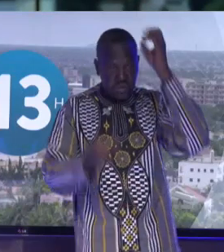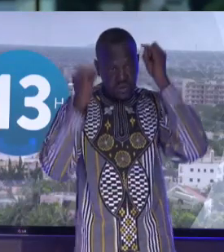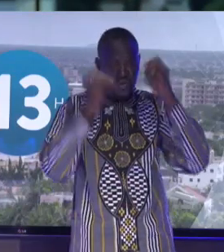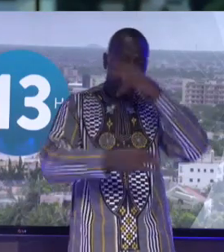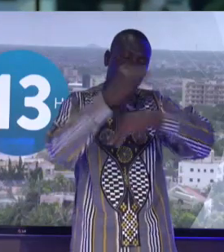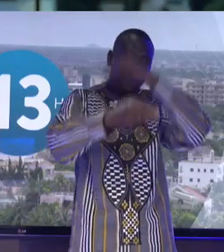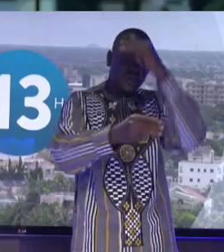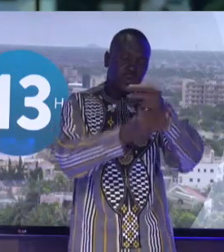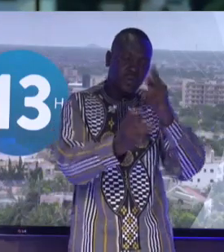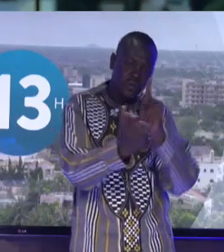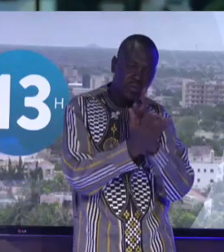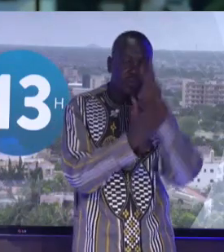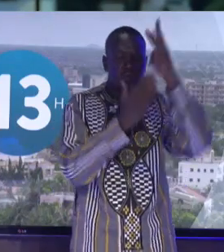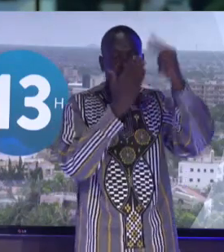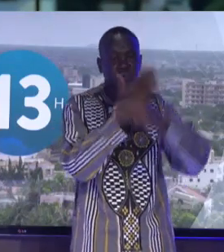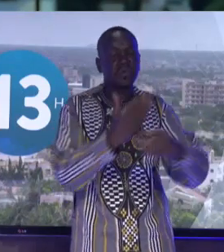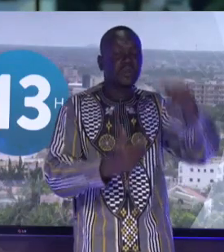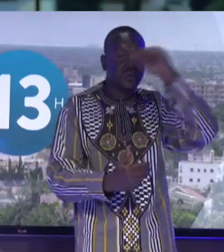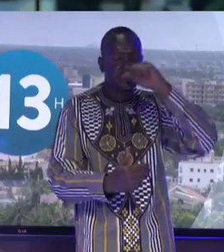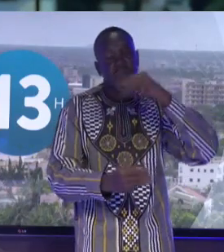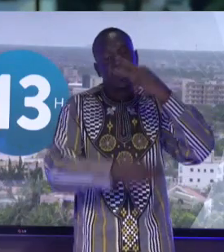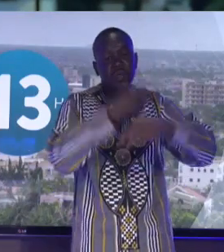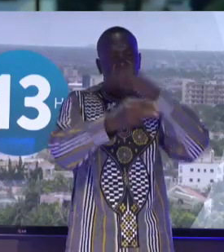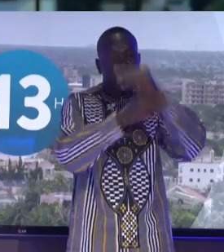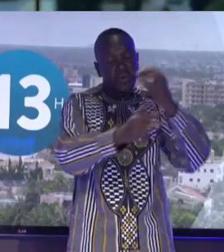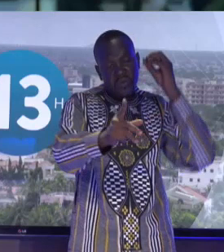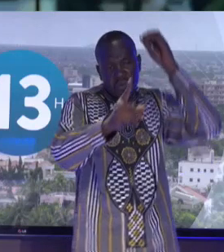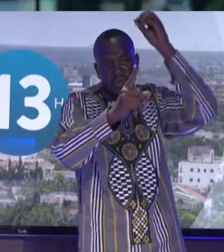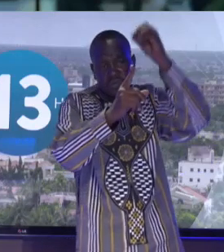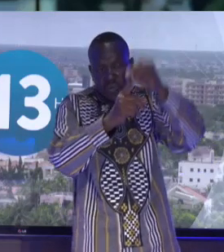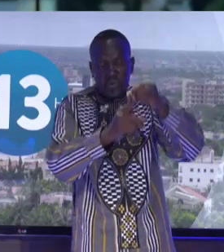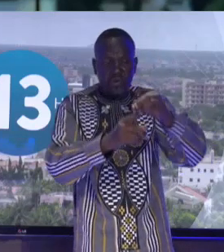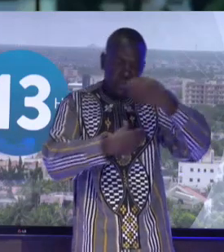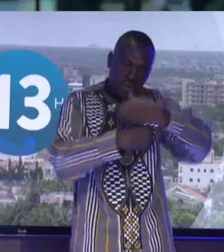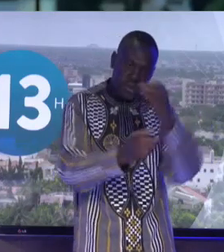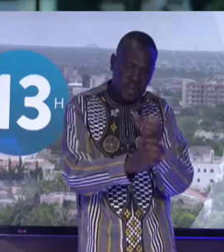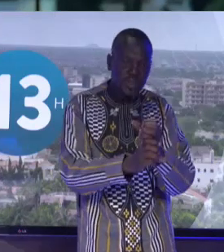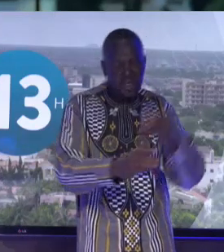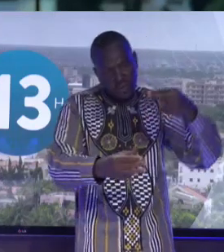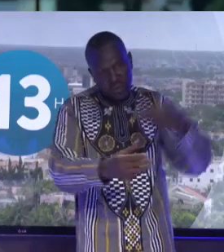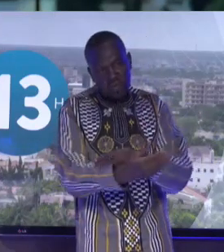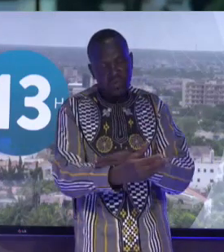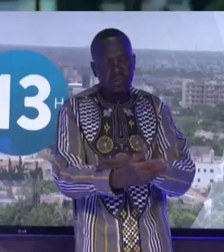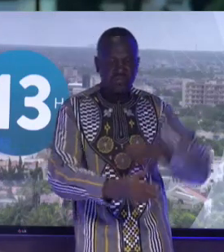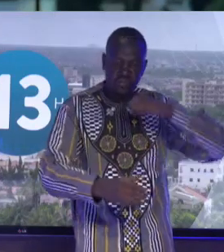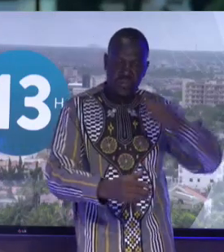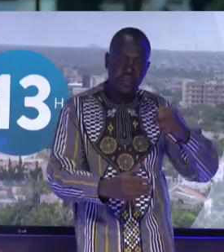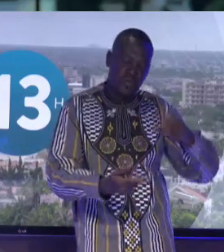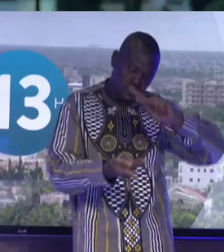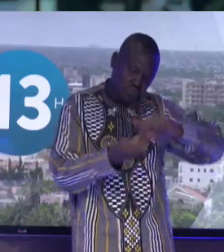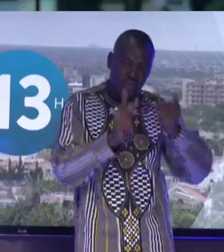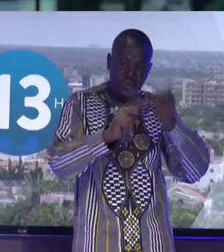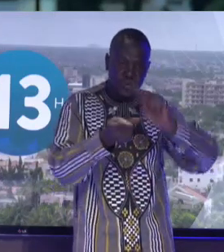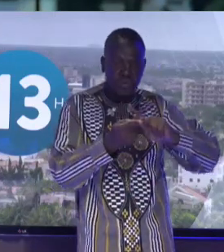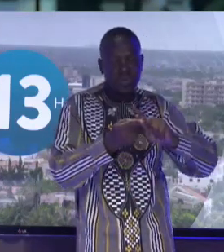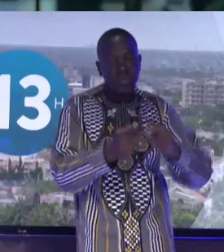le programme alimentaire mondial. L'objectif est de nouer de nouvelles dynamiques de coopération au regard des enjeux actuels du